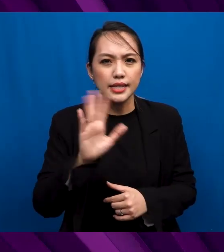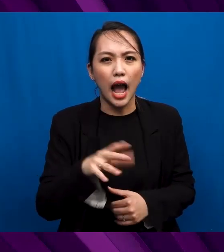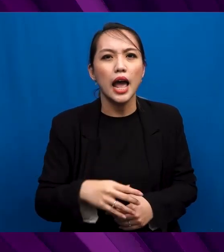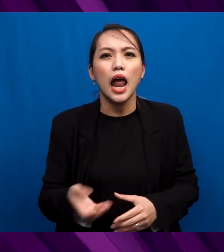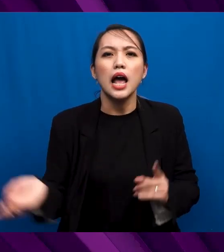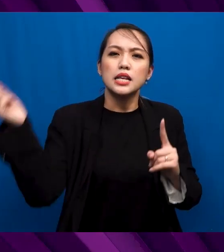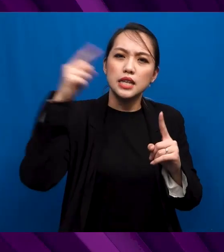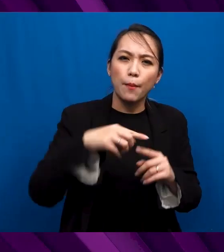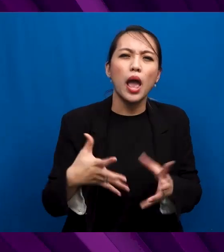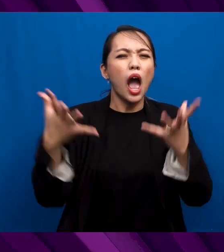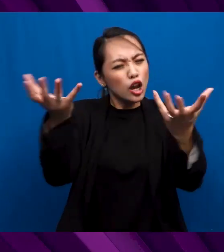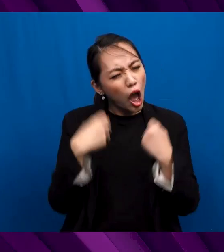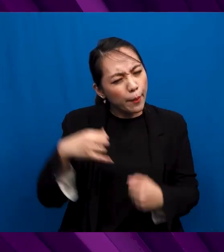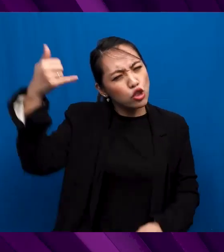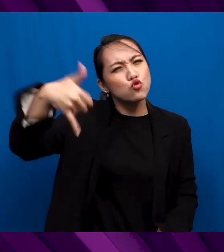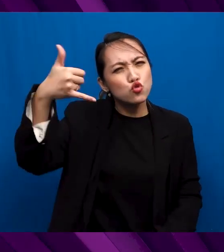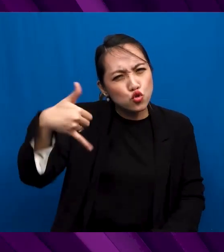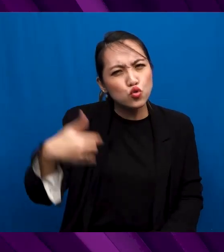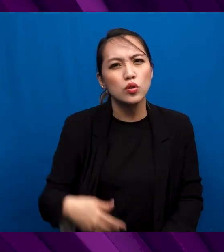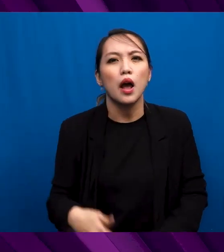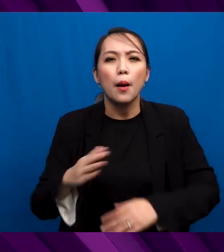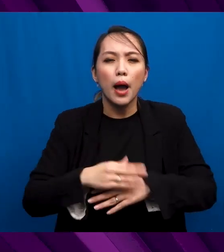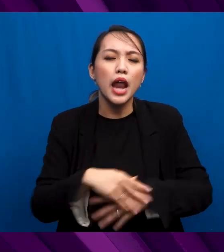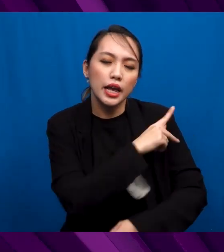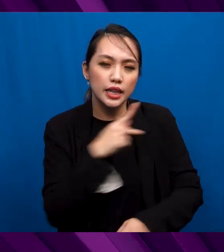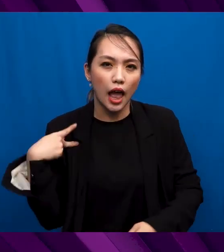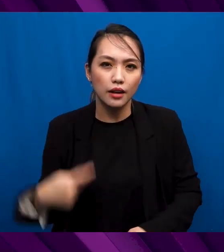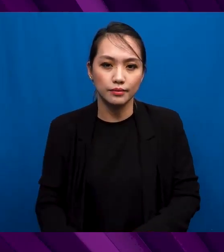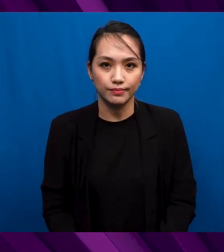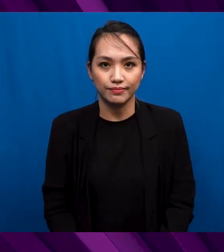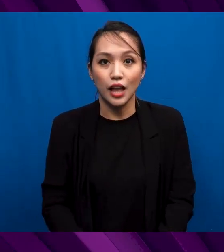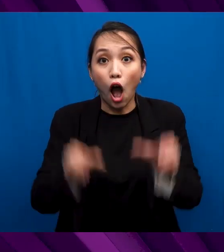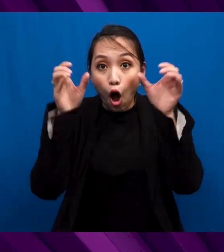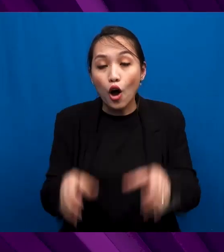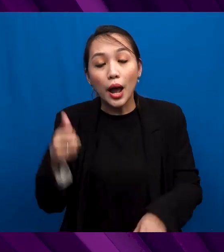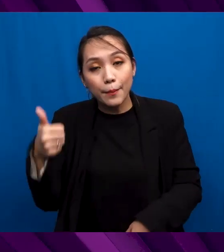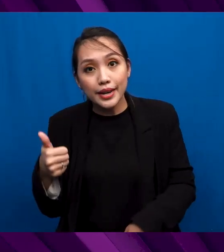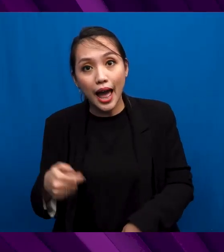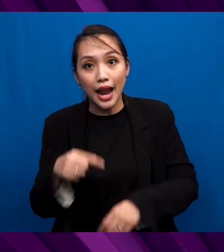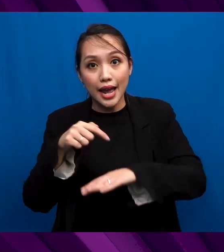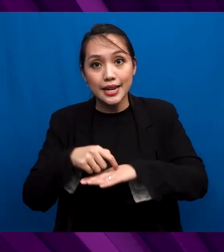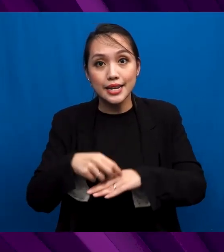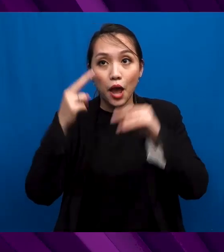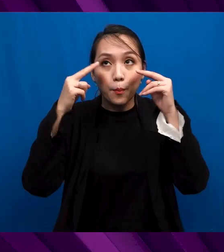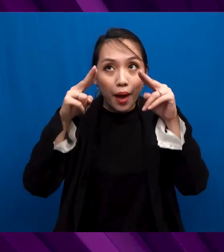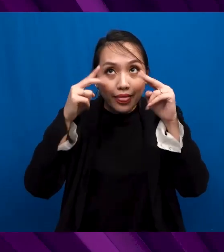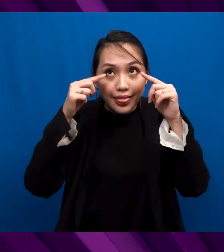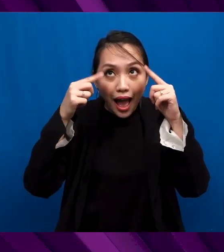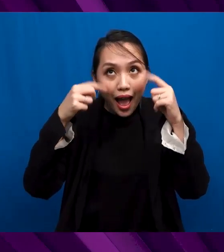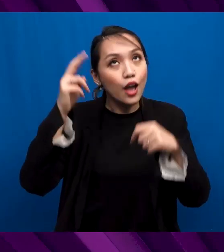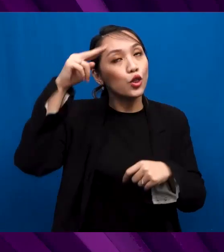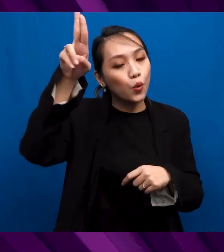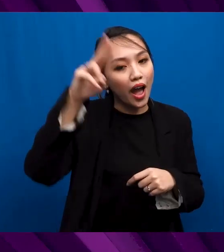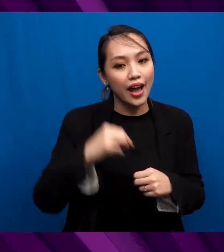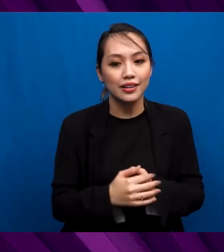sendiri terjadi. Jangan sampai itu terjadi pada kita, sebab orang yang benar di mata Allah, seorang imam yang mewakili Kristus